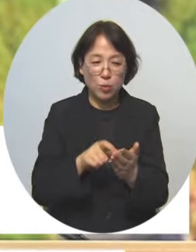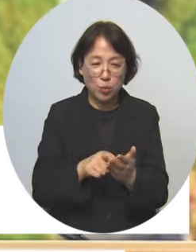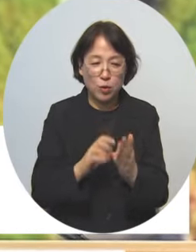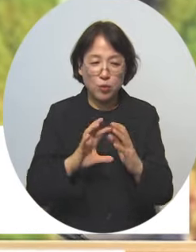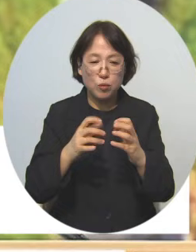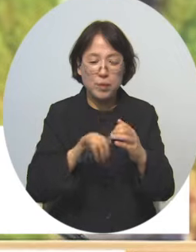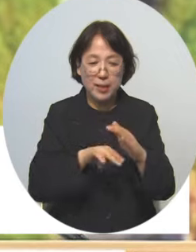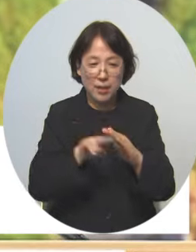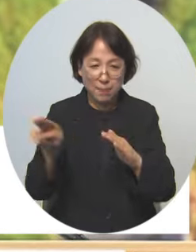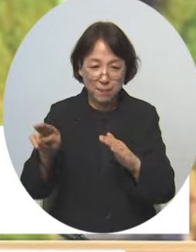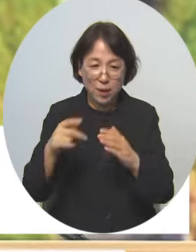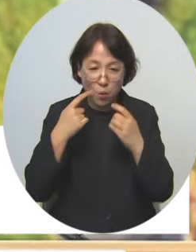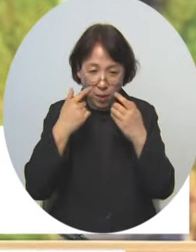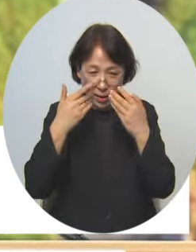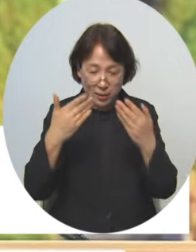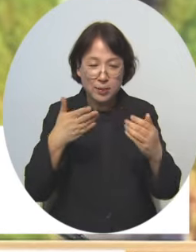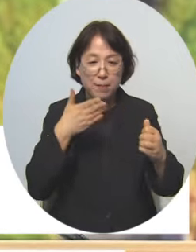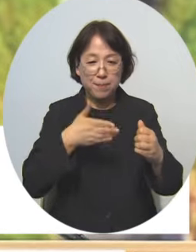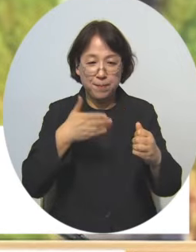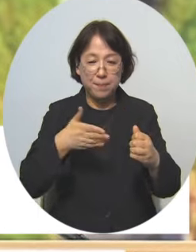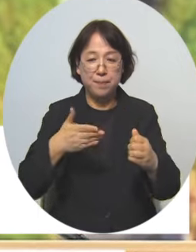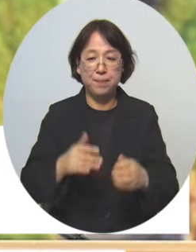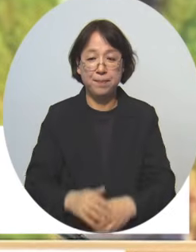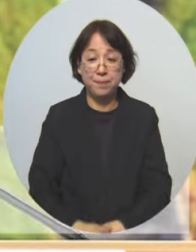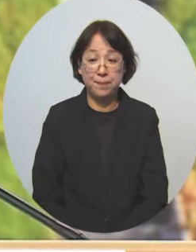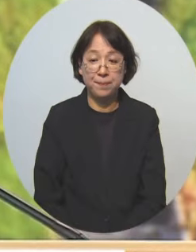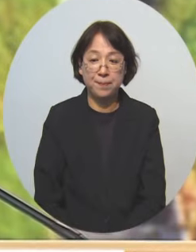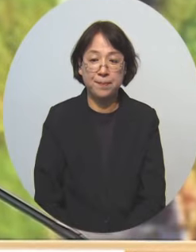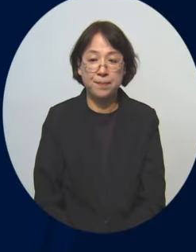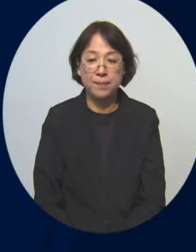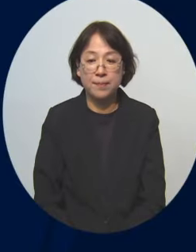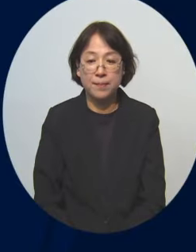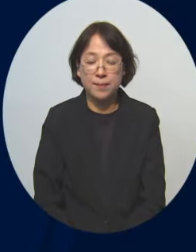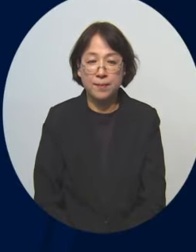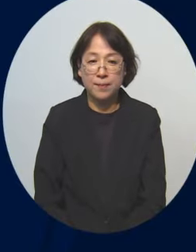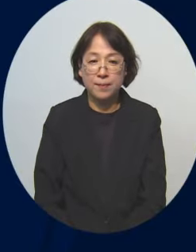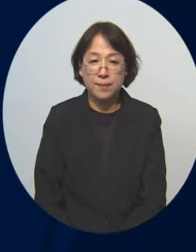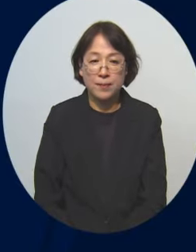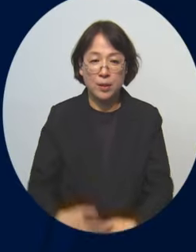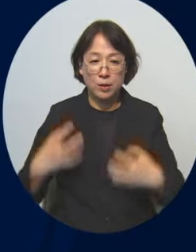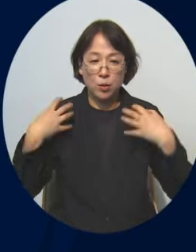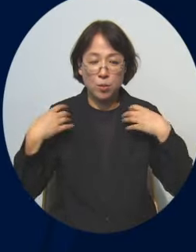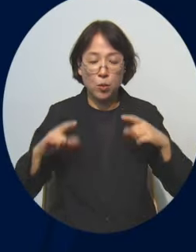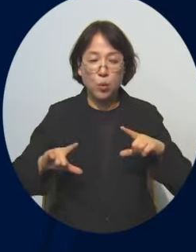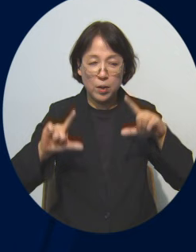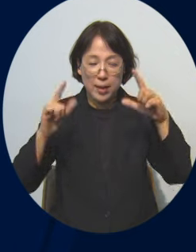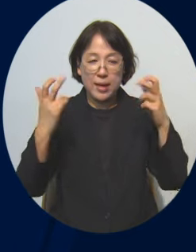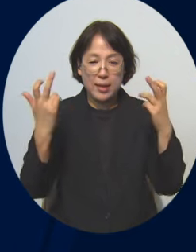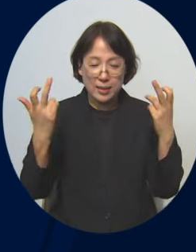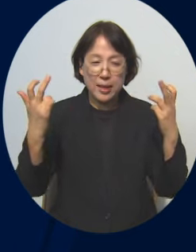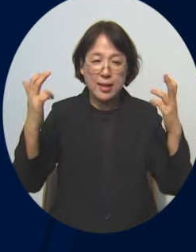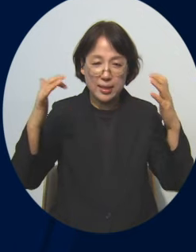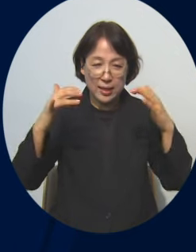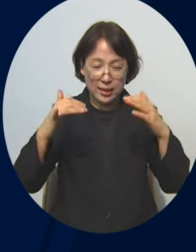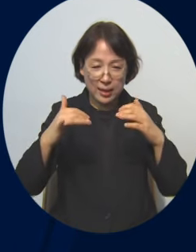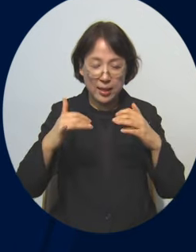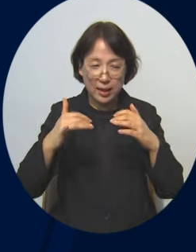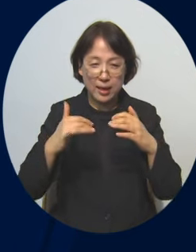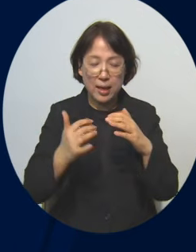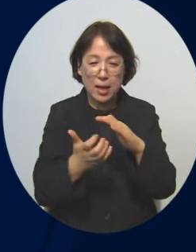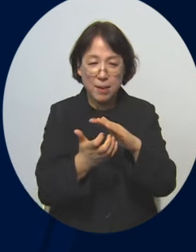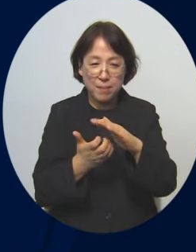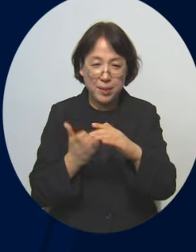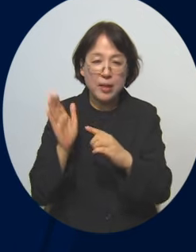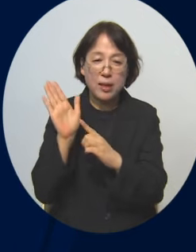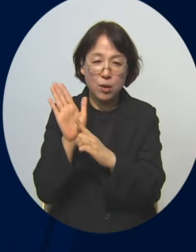대피 조치를 확실하게 취해 주시기 바랍니다. 정부는 올해 산사태 예측 정보에 예비경보